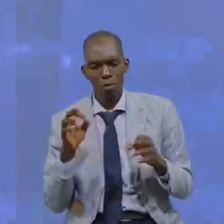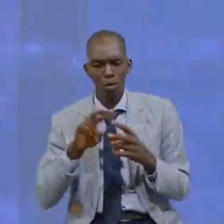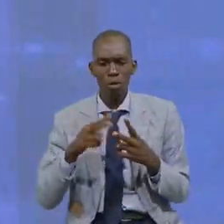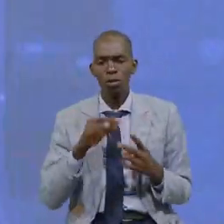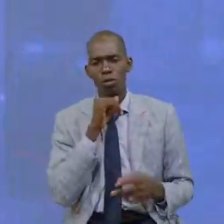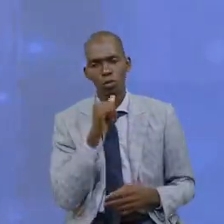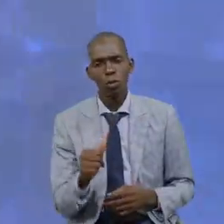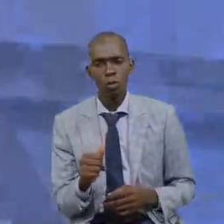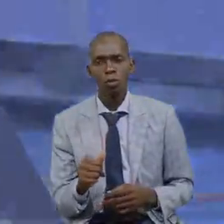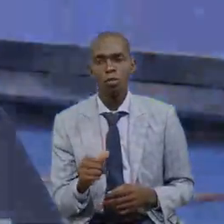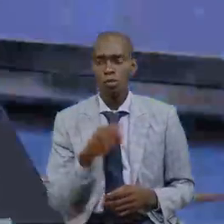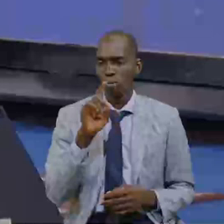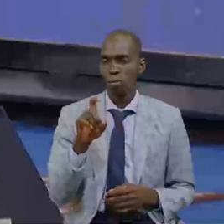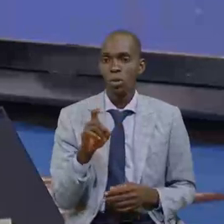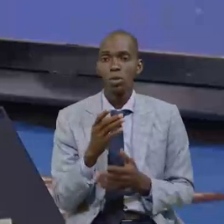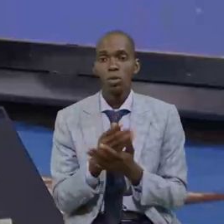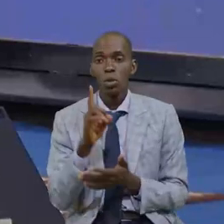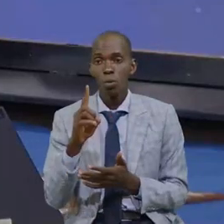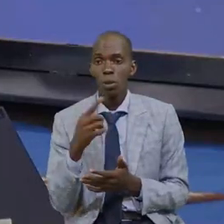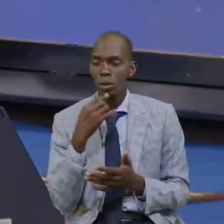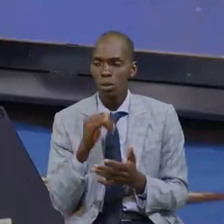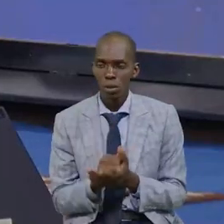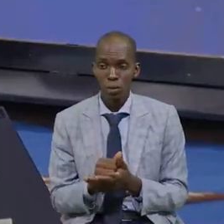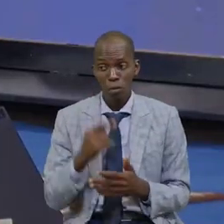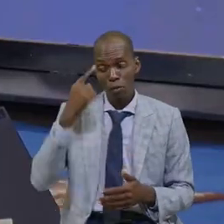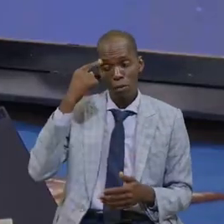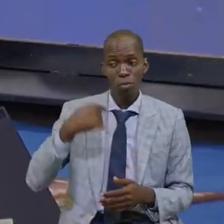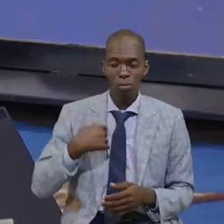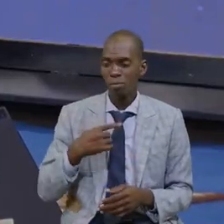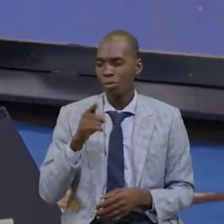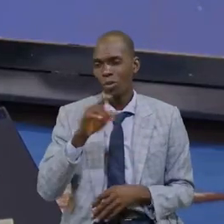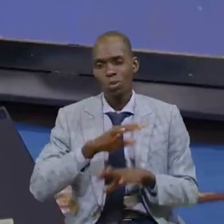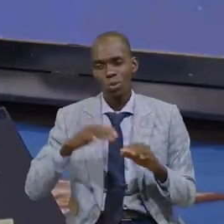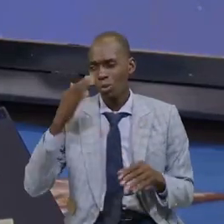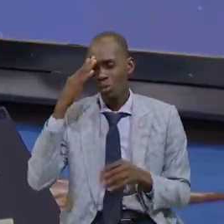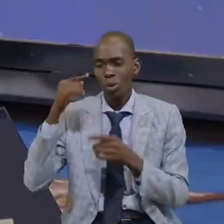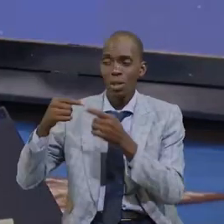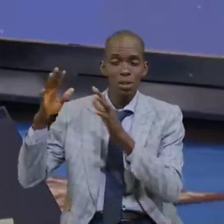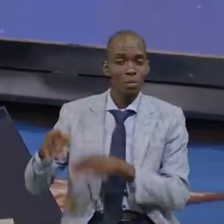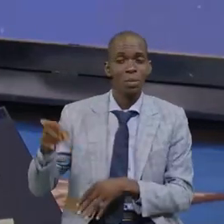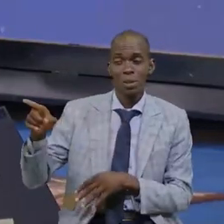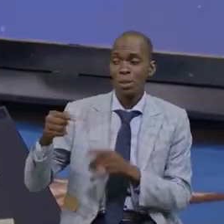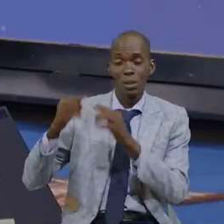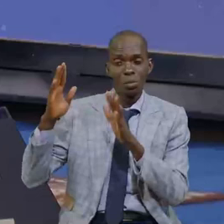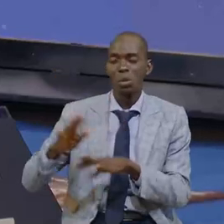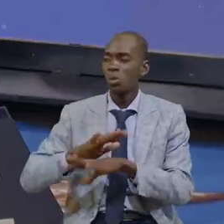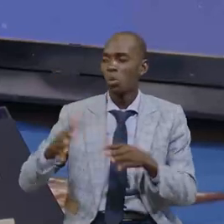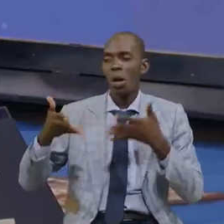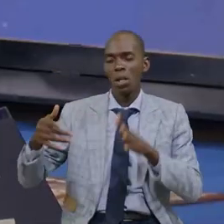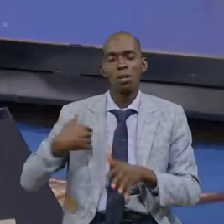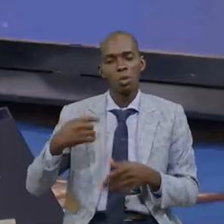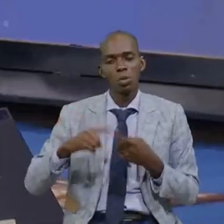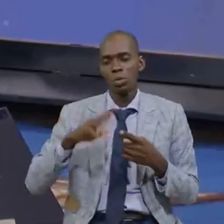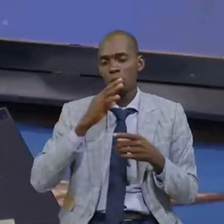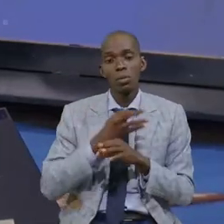pas? Quelqu'un dit, pasteur, prie pour moi. Hein? Oh, ces ennemis-là, c'est eux qui ne veulent pas me permettre d'être